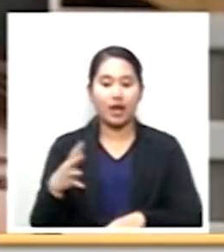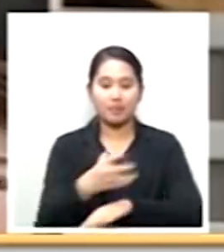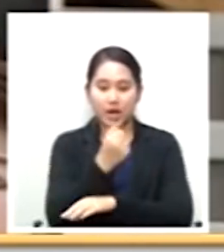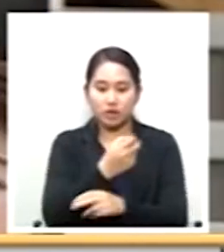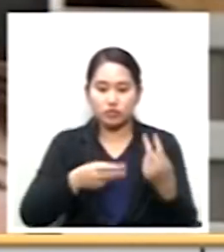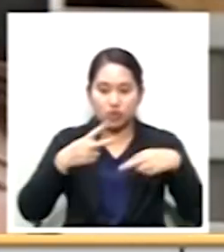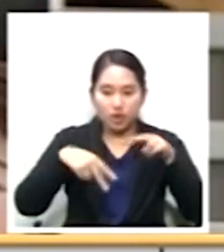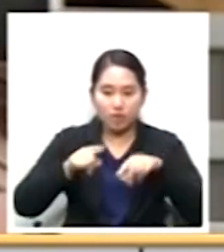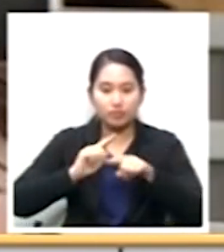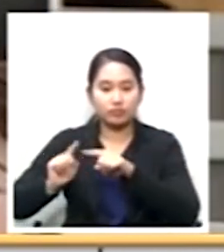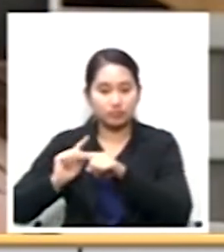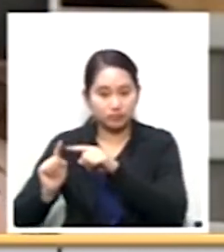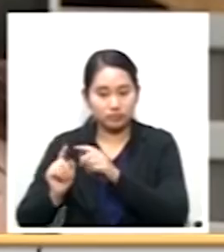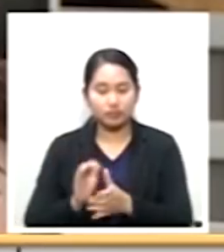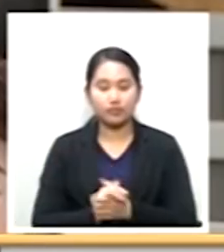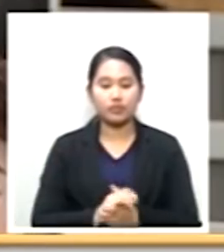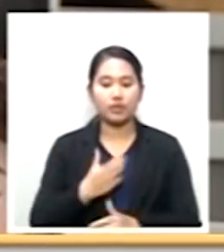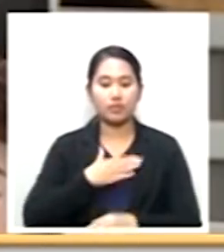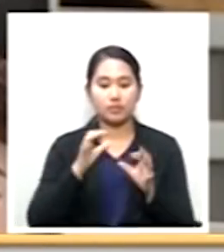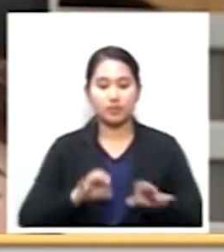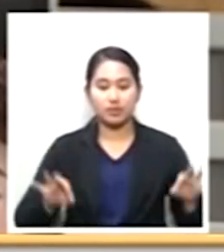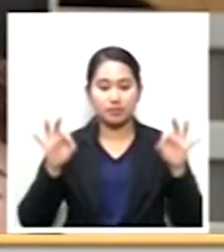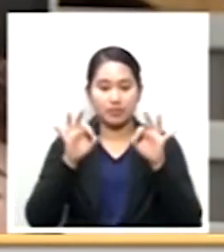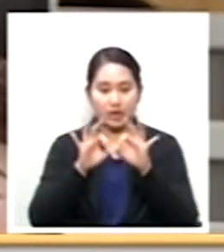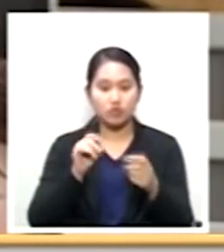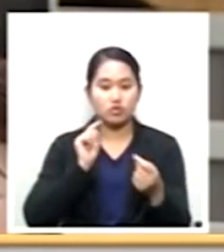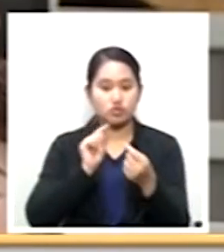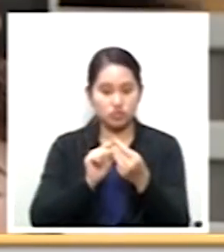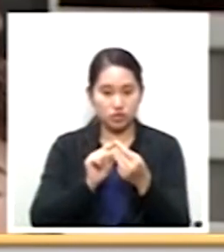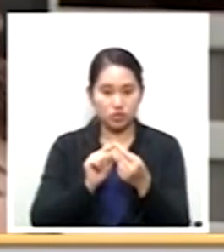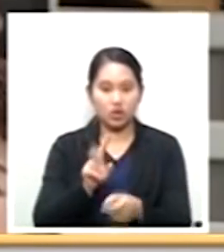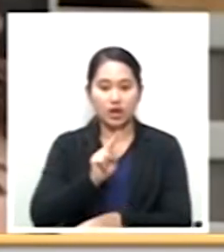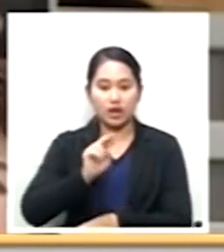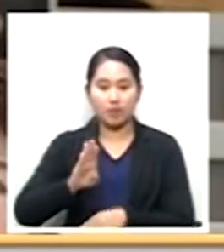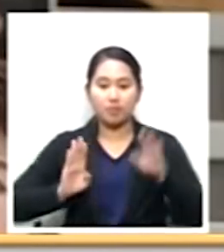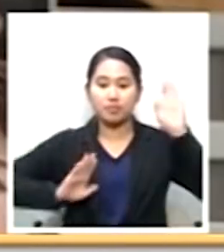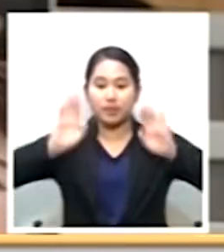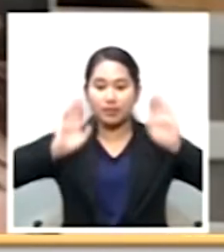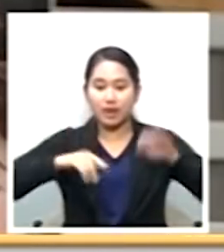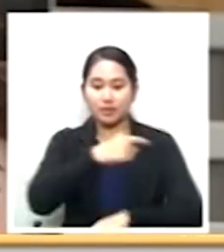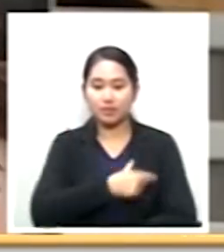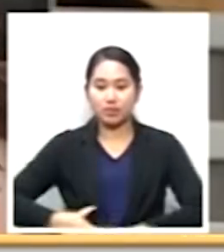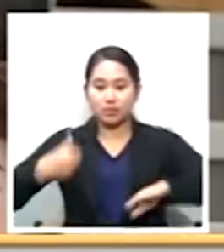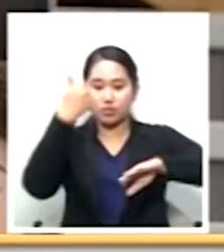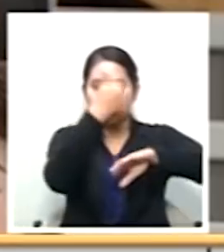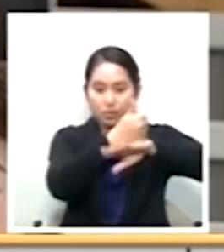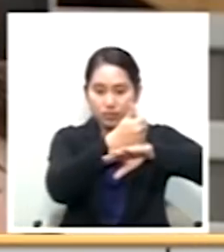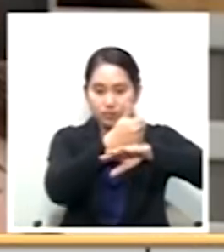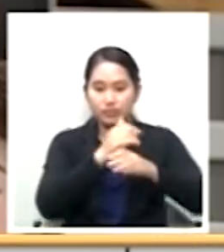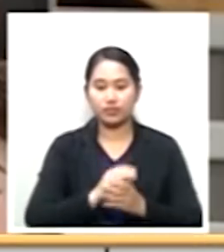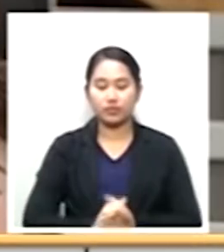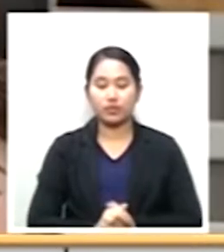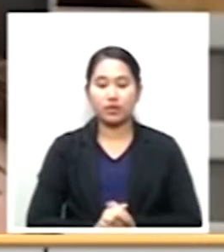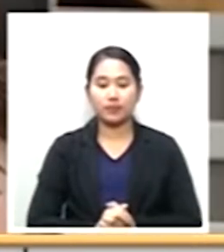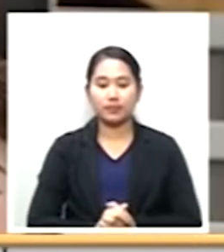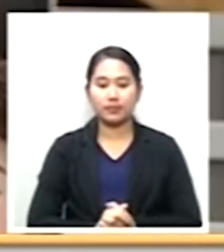าระบบรัฐสภาและที่สำคัญที่สุดนี่คือการปกป้องรักษาระบอบประชาธิปไตยอันมีพระมหากษัตริย์ทรงเป็นพระประมุข